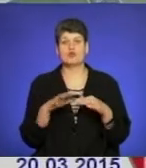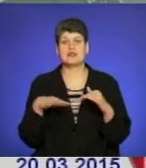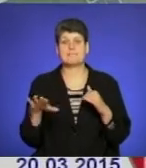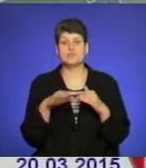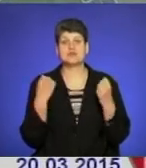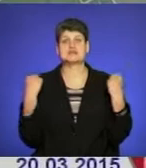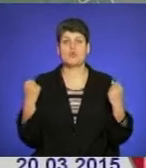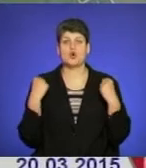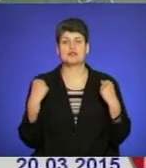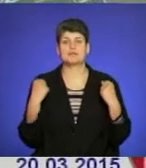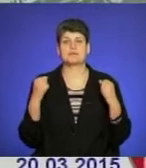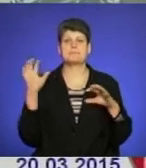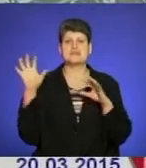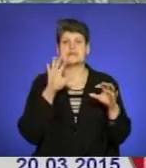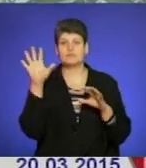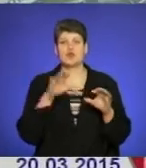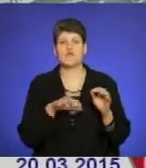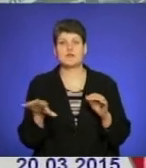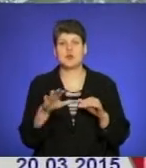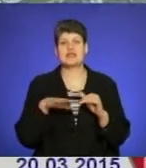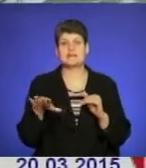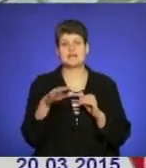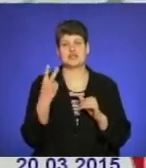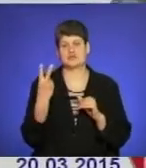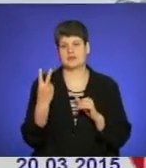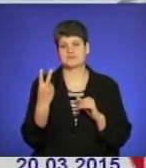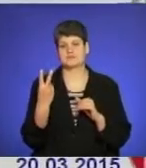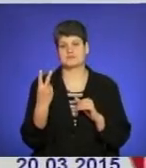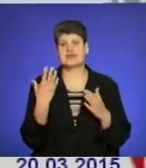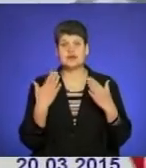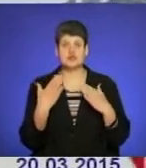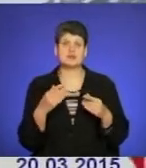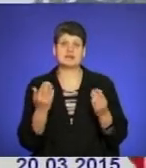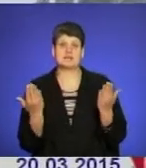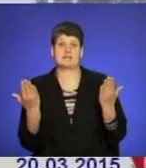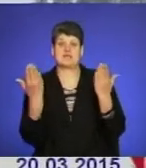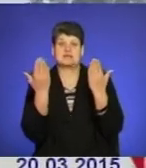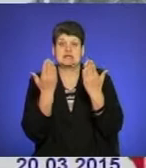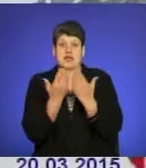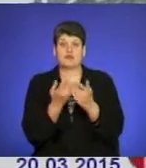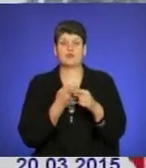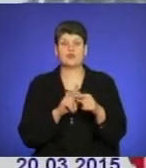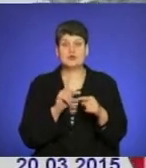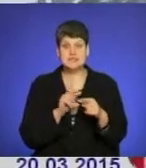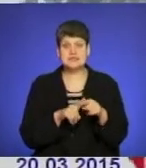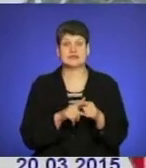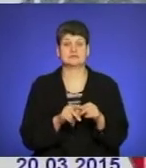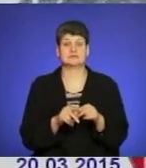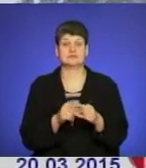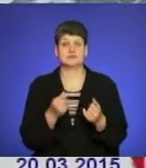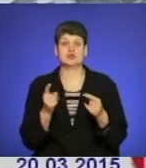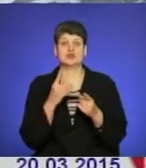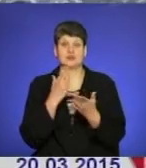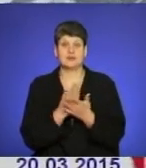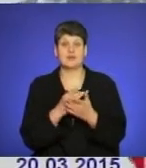спортивні баскетбольно-волейбольні майданчики, ці два йдуть. Але якщо ми співставимо це з реальними речами, які є, ну, по